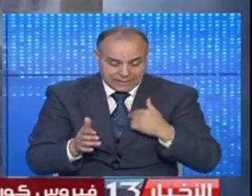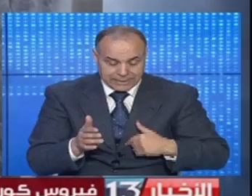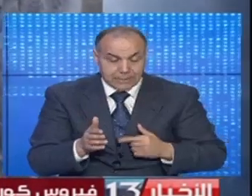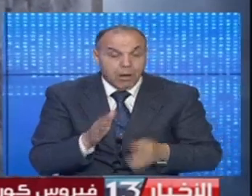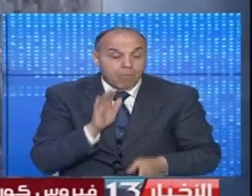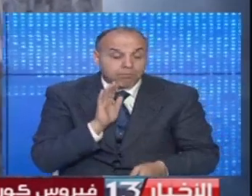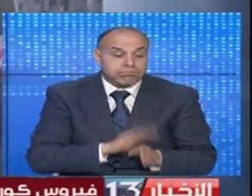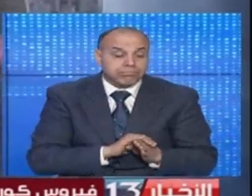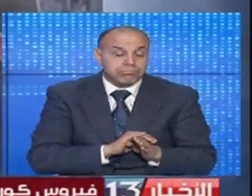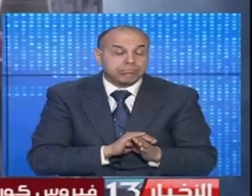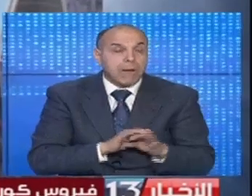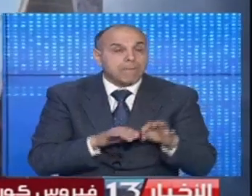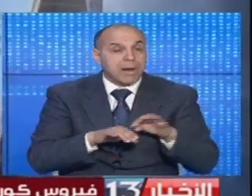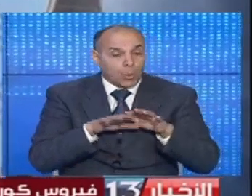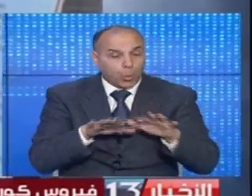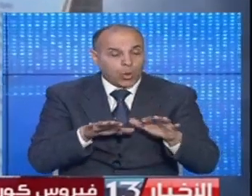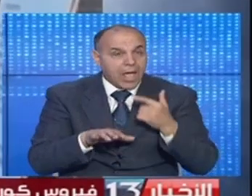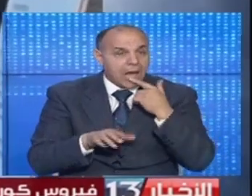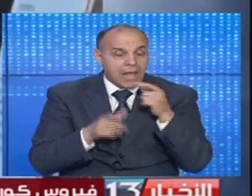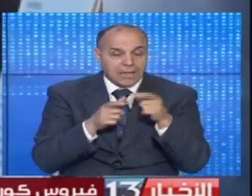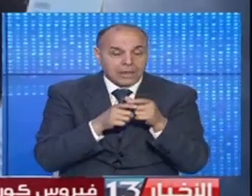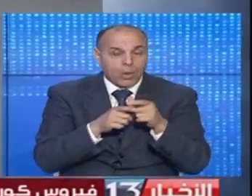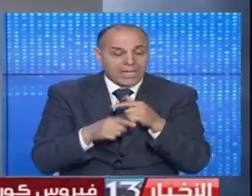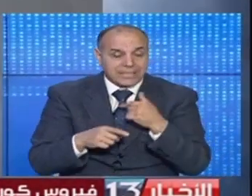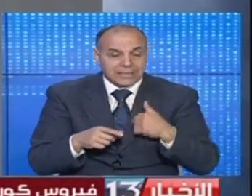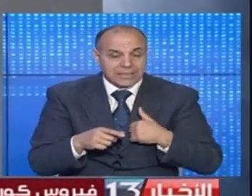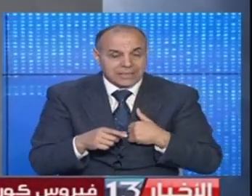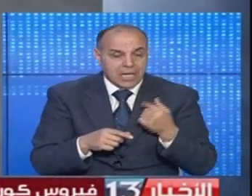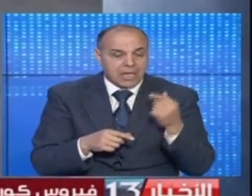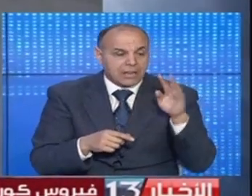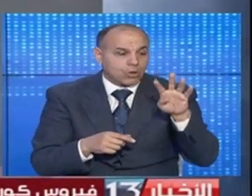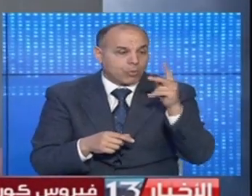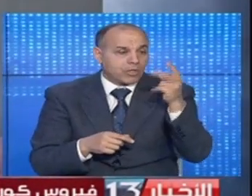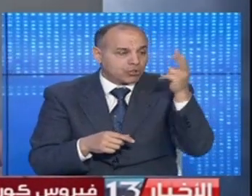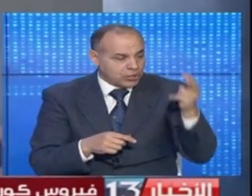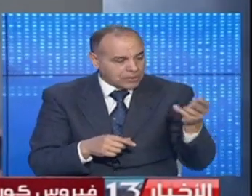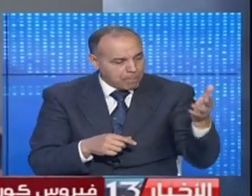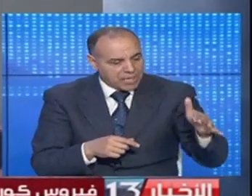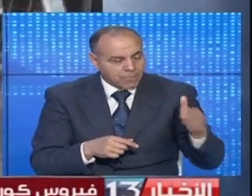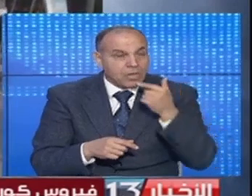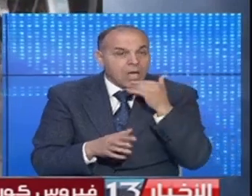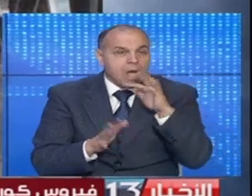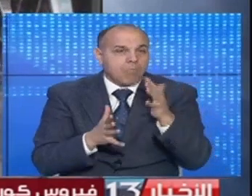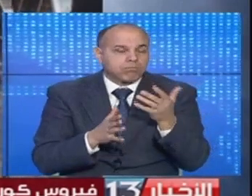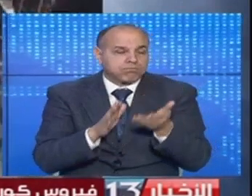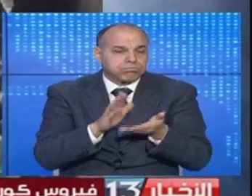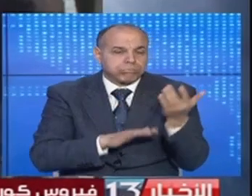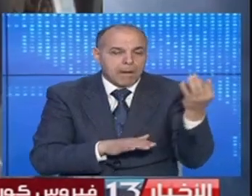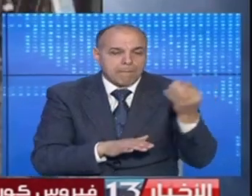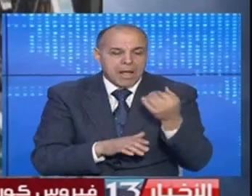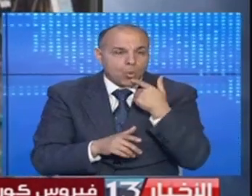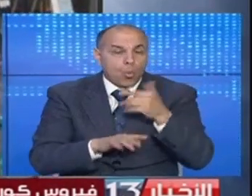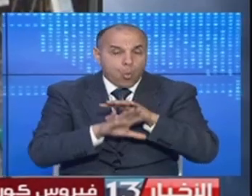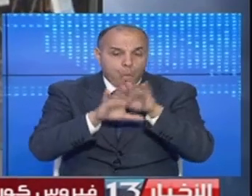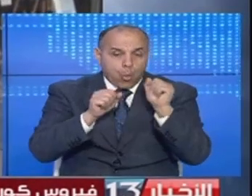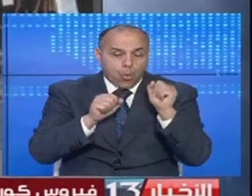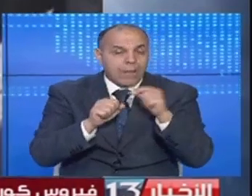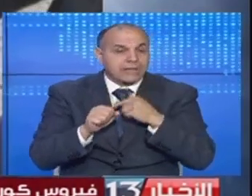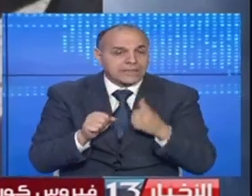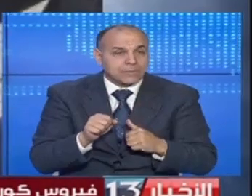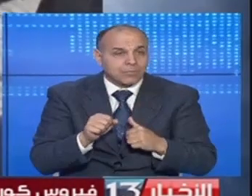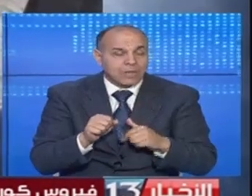انتشار هذا الوباء فقد اعلنت السلطات اليوم وفاه اثنين واربعين مصابا ما يرفع حصيله الوفايات الاجماليه في البلد